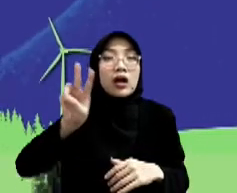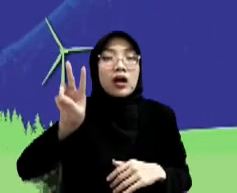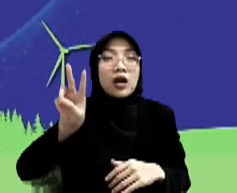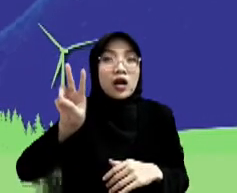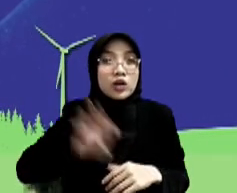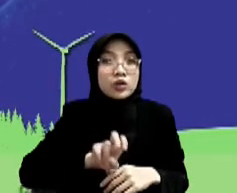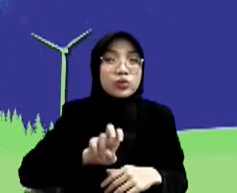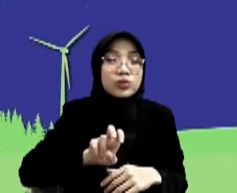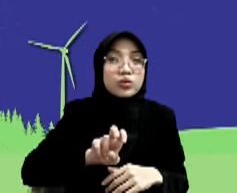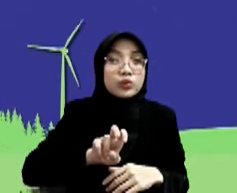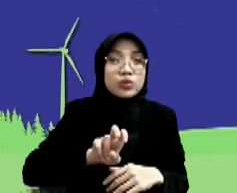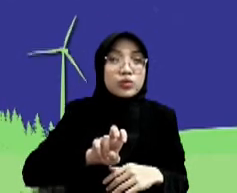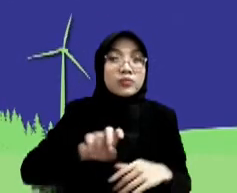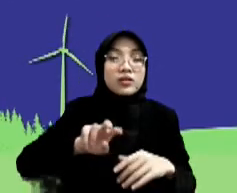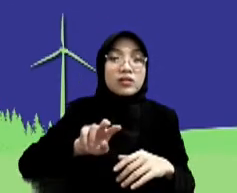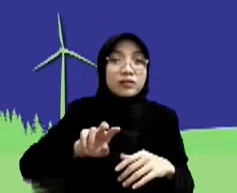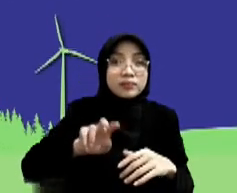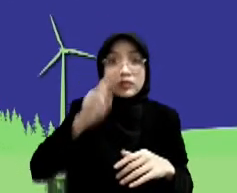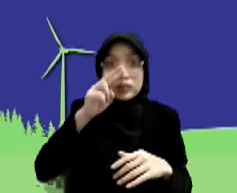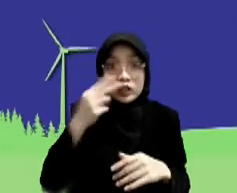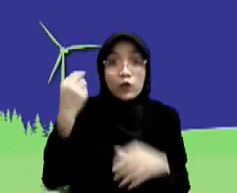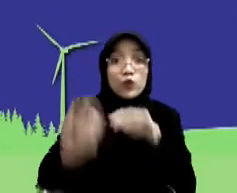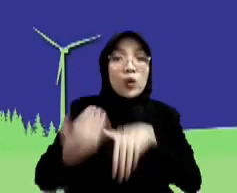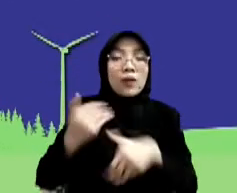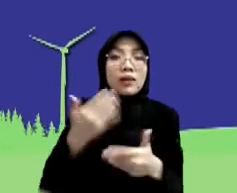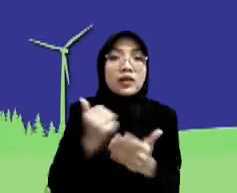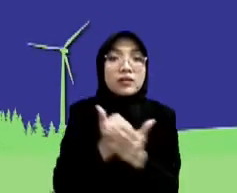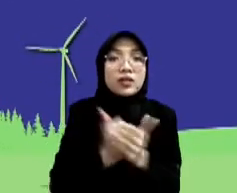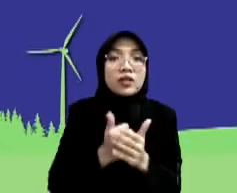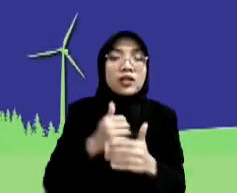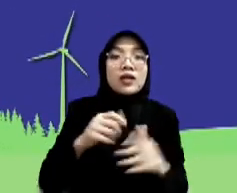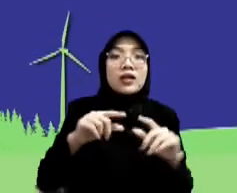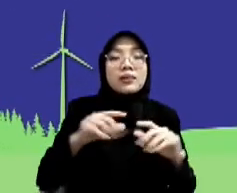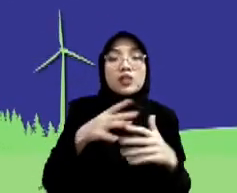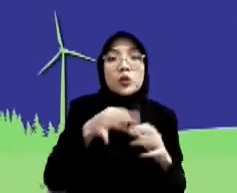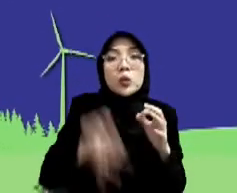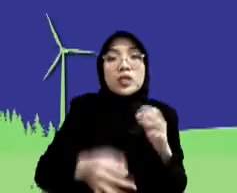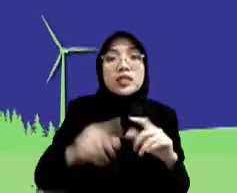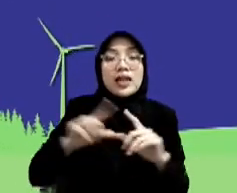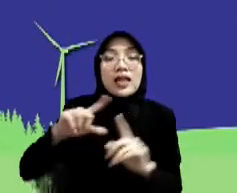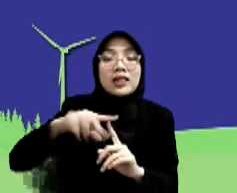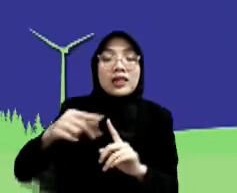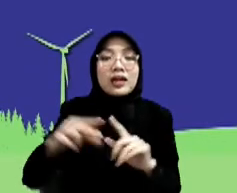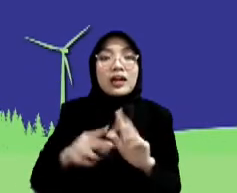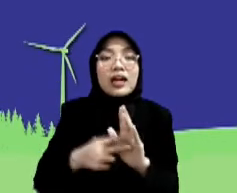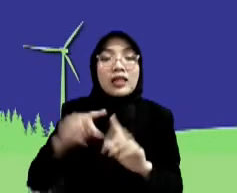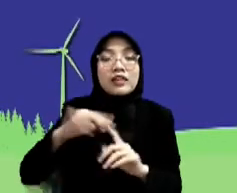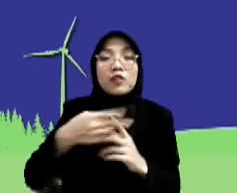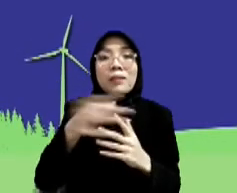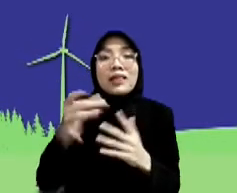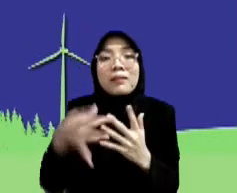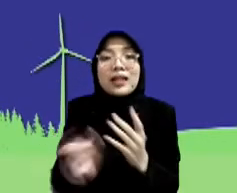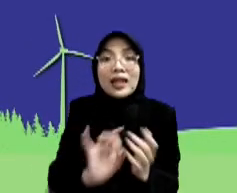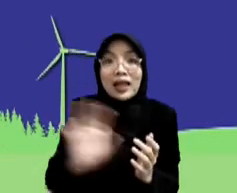di direview kembali untuk melihat bagaimana As an alternative solution gitu em bagi